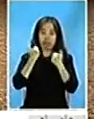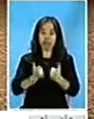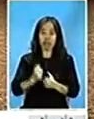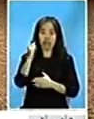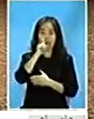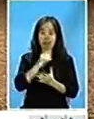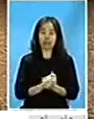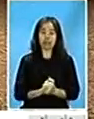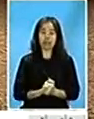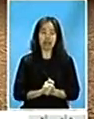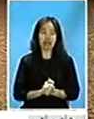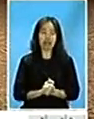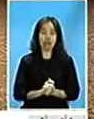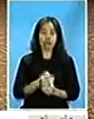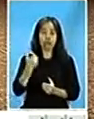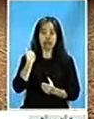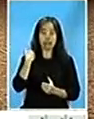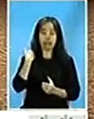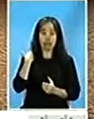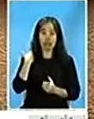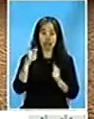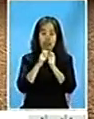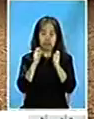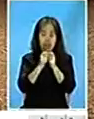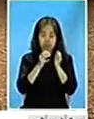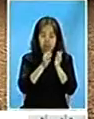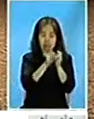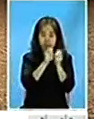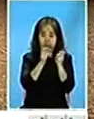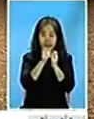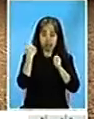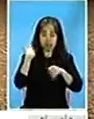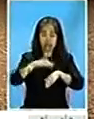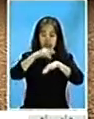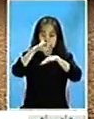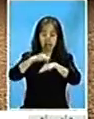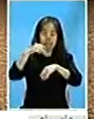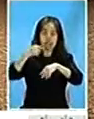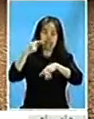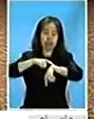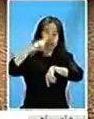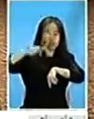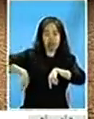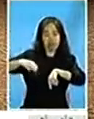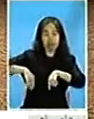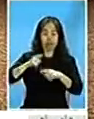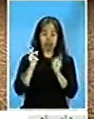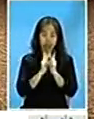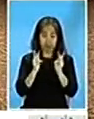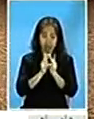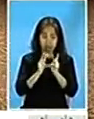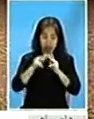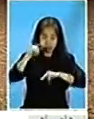าเรามีการตั้งอนุกรรมธิการนะคะล่าช้ามากปกติแล้วกรรมธิการก็จะดูงบประมาณในภาพ